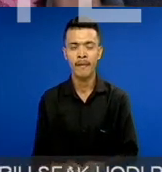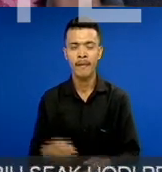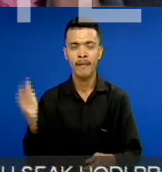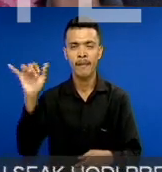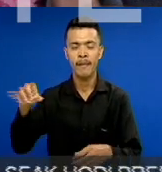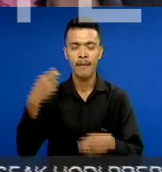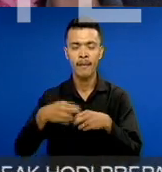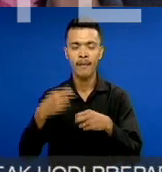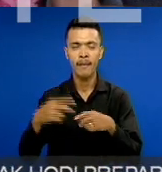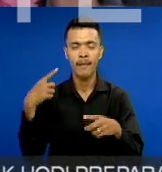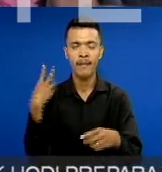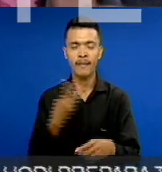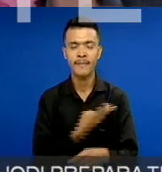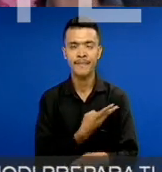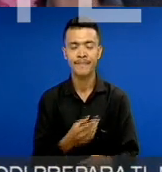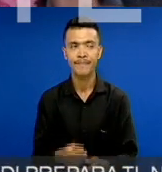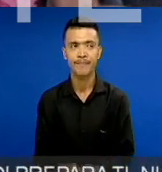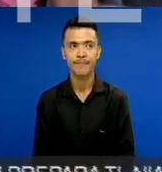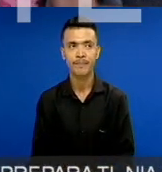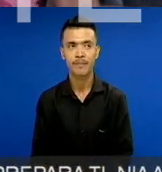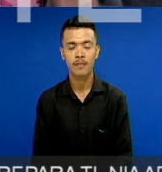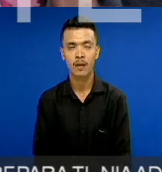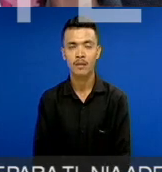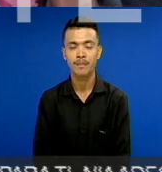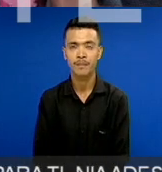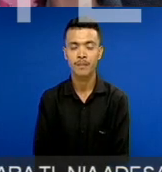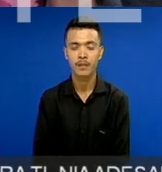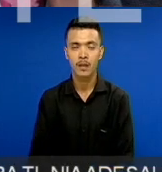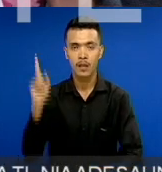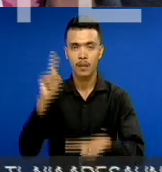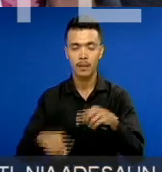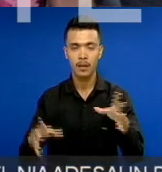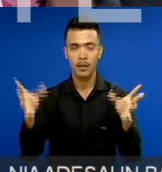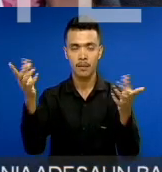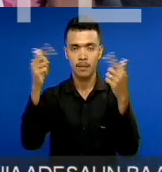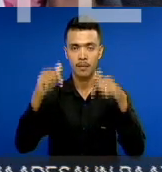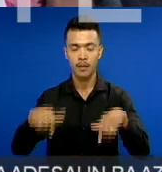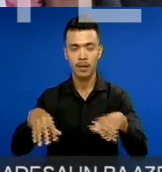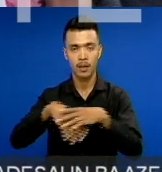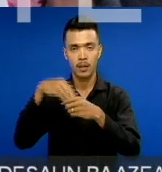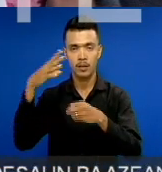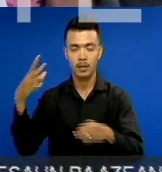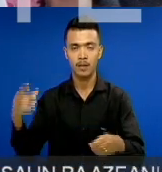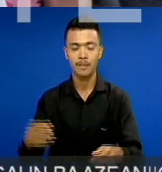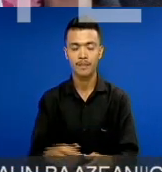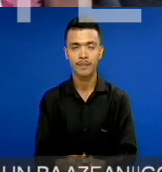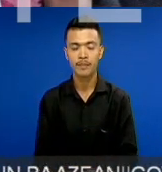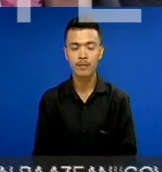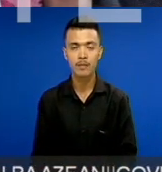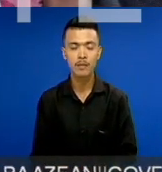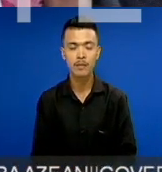fale ame ne la iha be rasa un sira atume sobre ta ame ansa ne dari pun sira aruk ame aruk ame bakal nasa idan